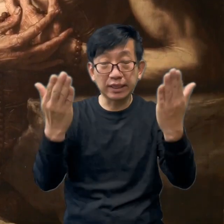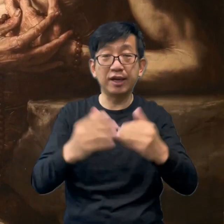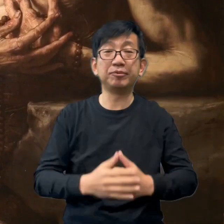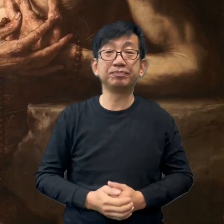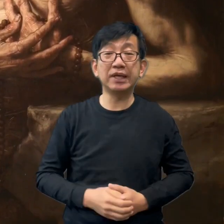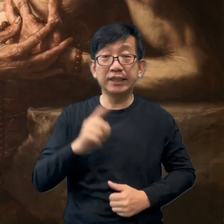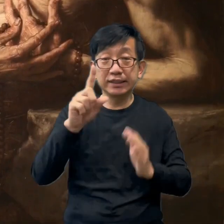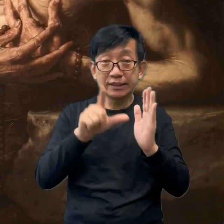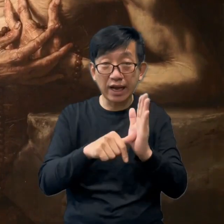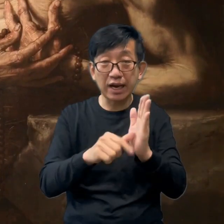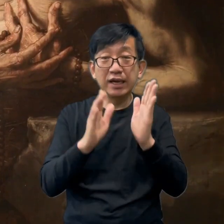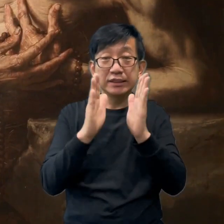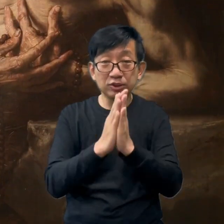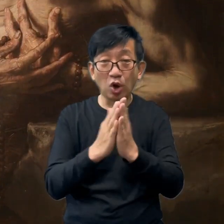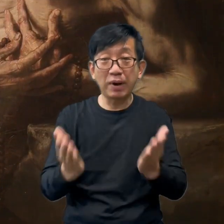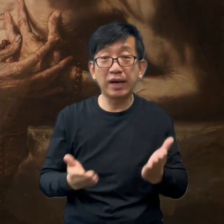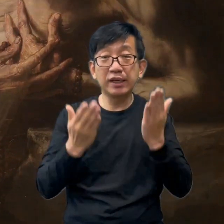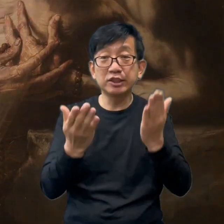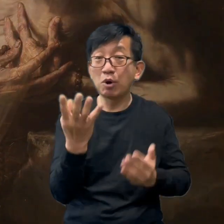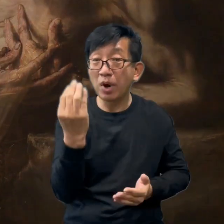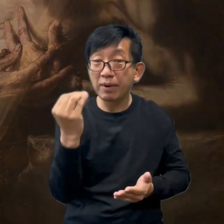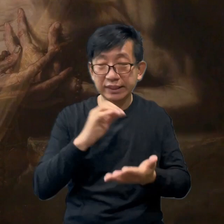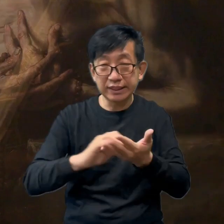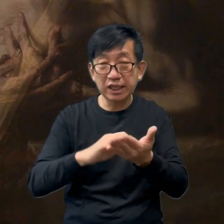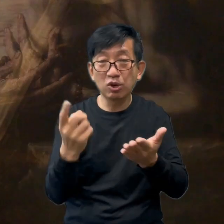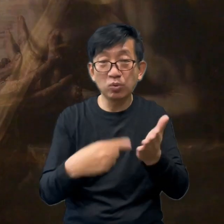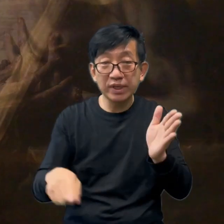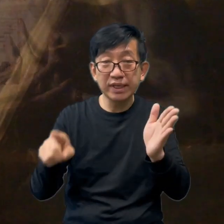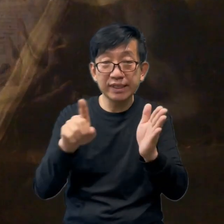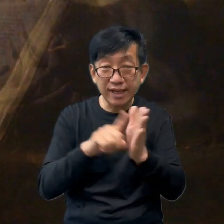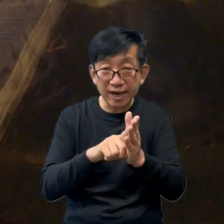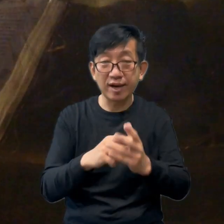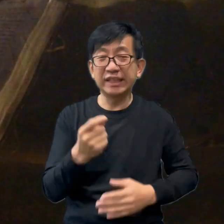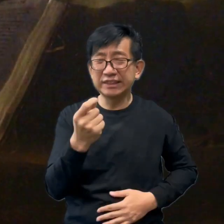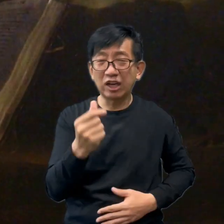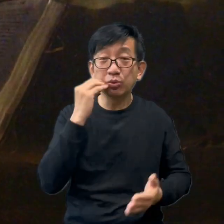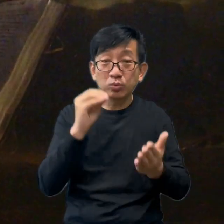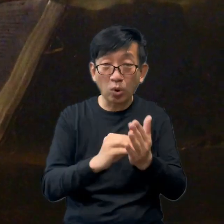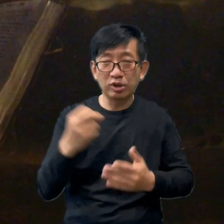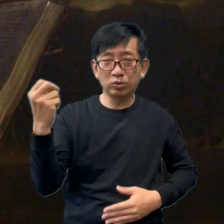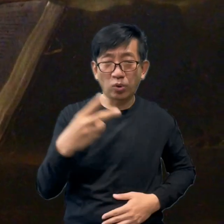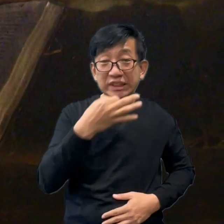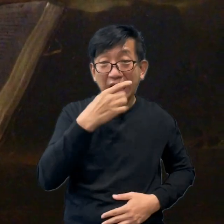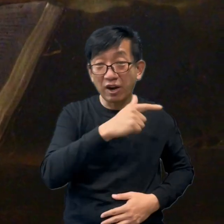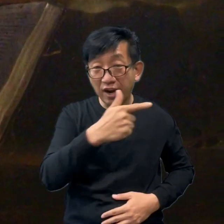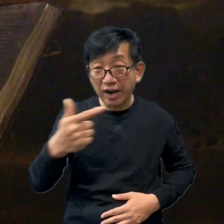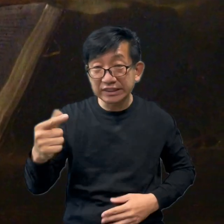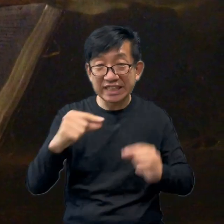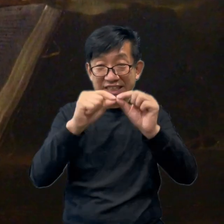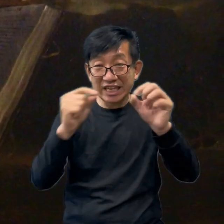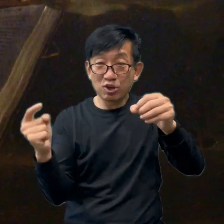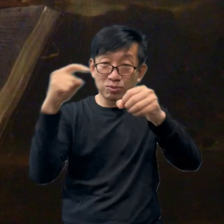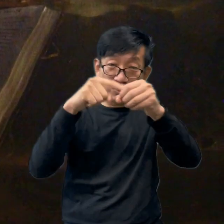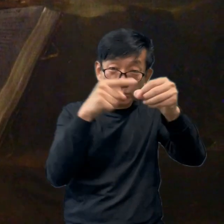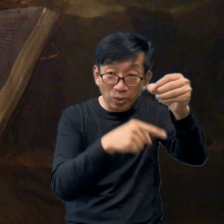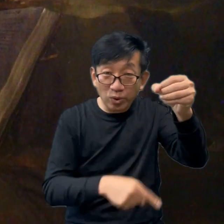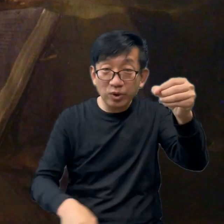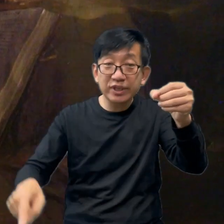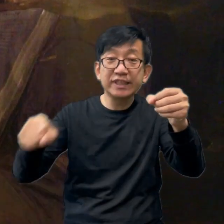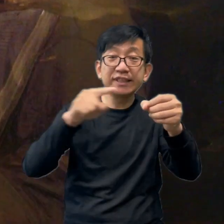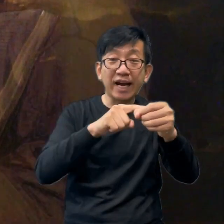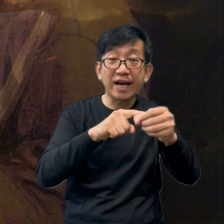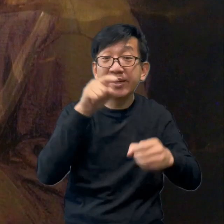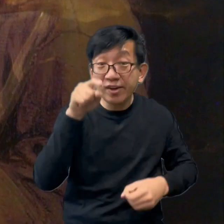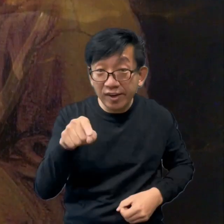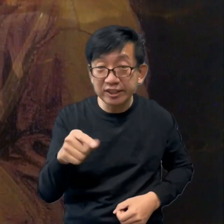150편씩 바쳤는데요. 이때 바치는 횟수를 세기 위해 작은 돌멩이나 곡식알 같은 것을 실로